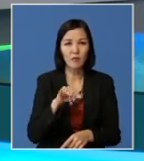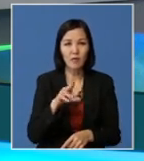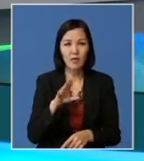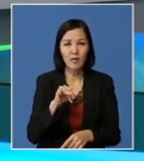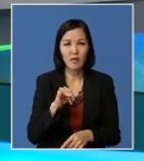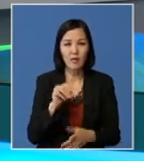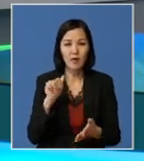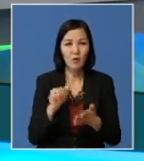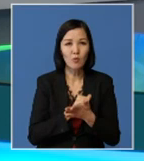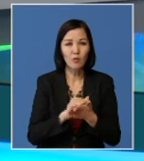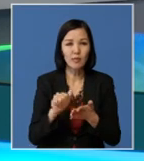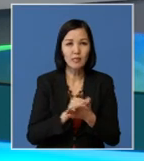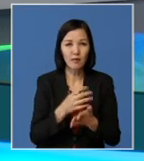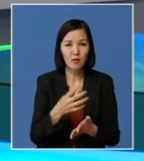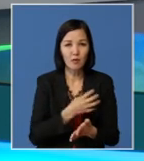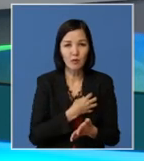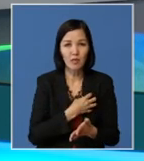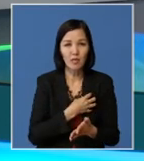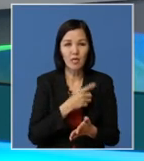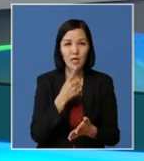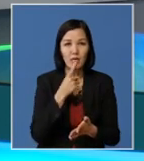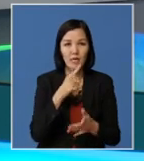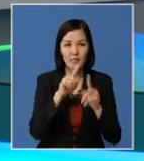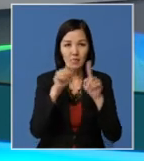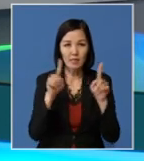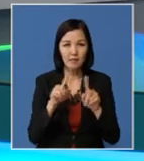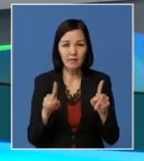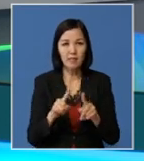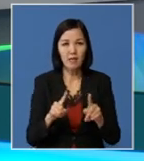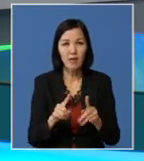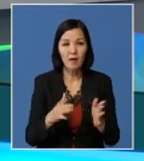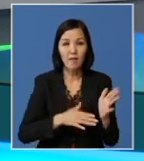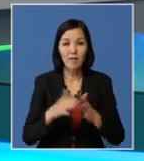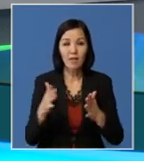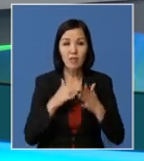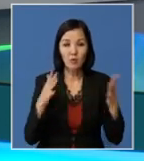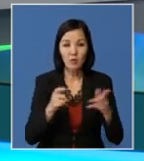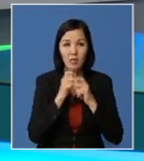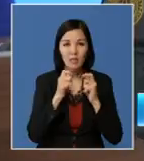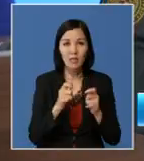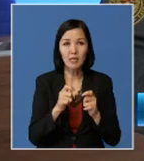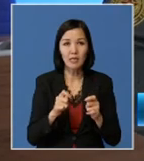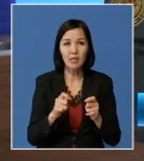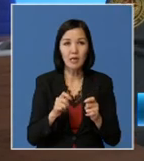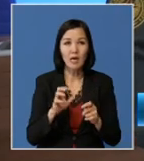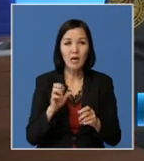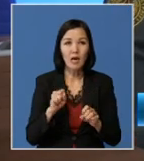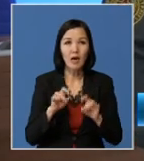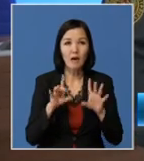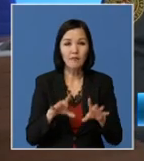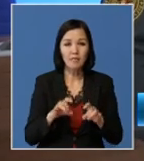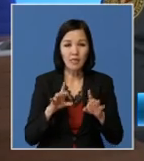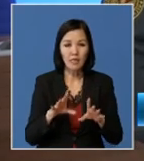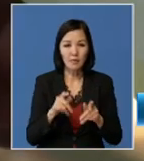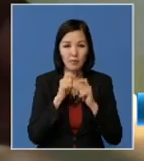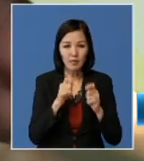передали удостоверение ордена Красной Звезды. К этой высокой награде его представило правительство Австрии. Церемония передачи документа состоялась в